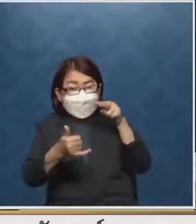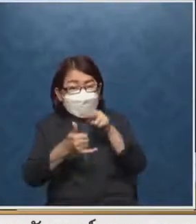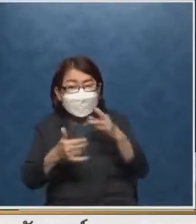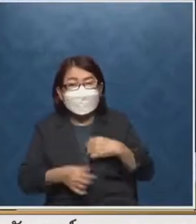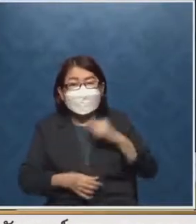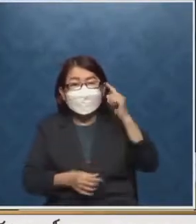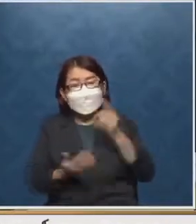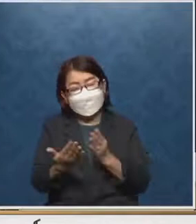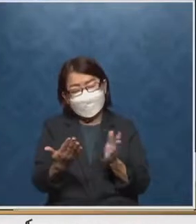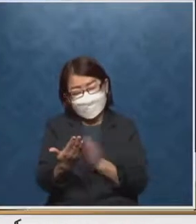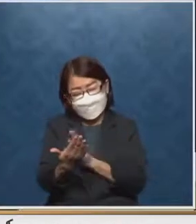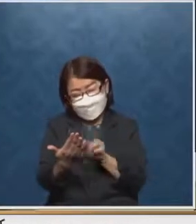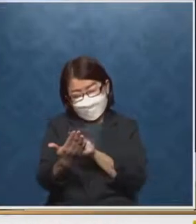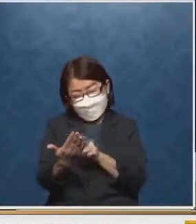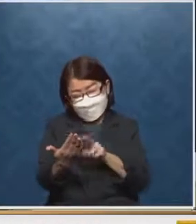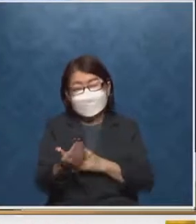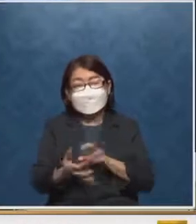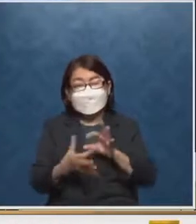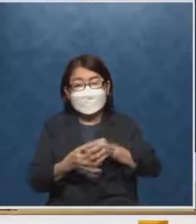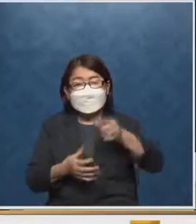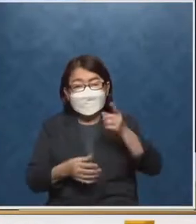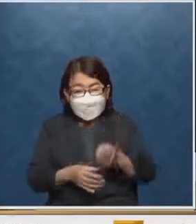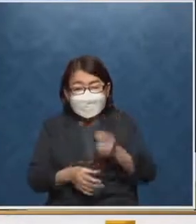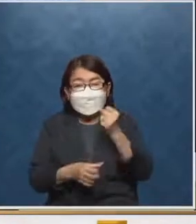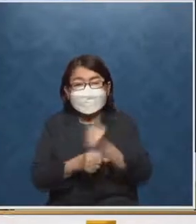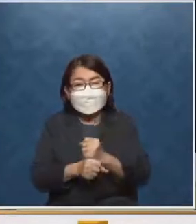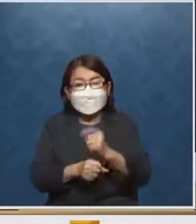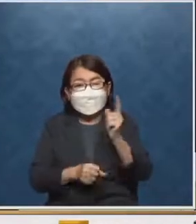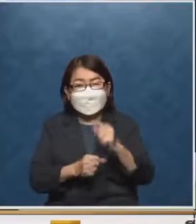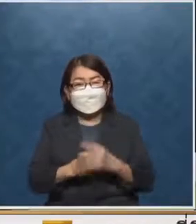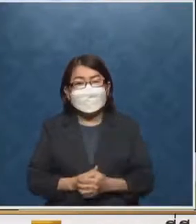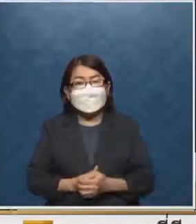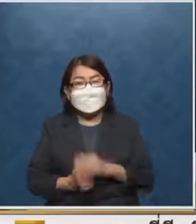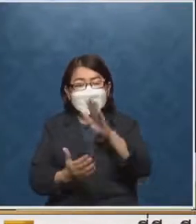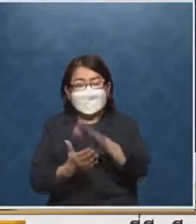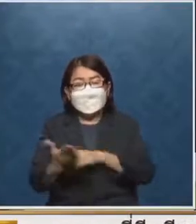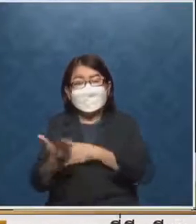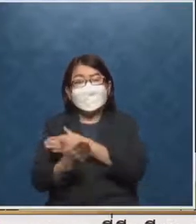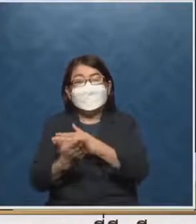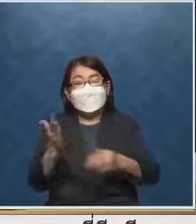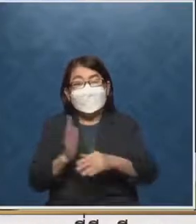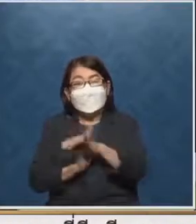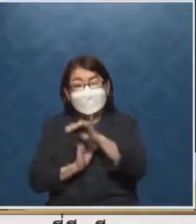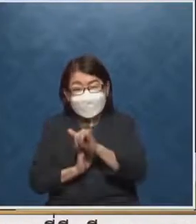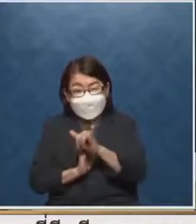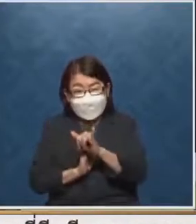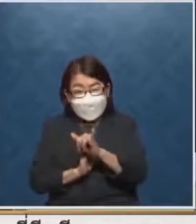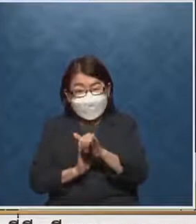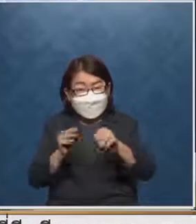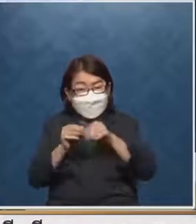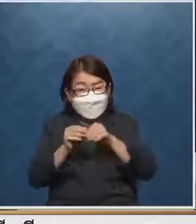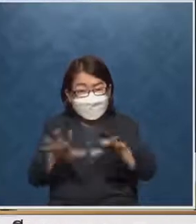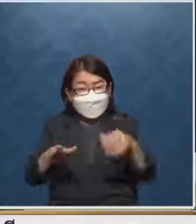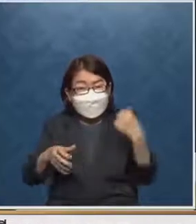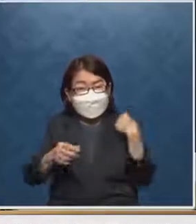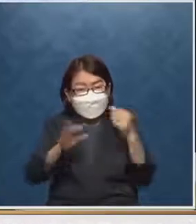ดูในภารกิจของท่านเนี่ยจากยุทธศาสตร์ของท่าน54ยุทธศ